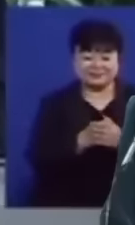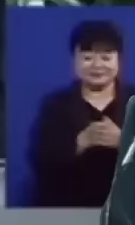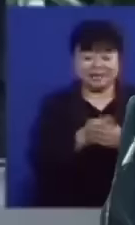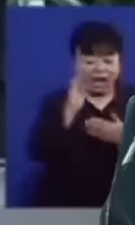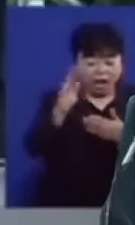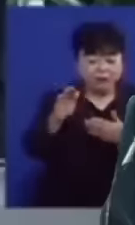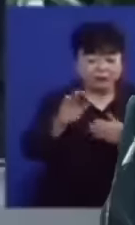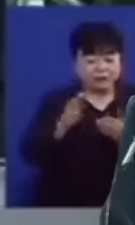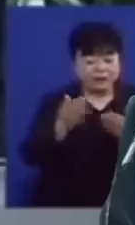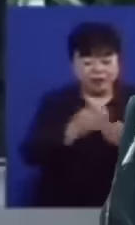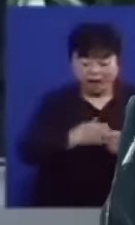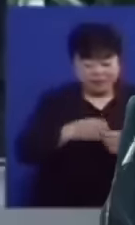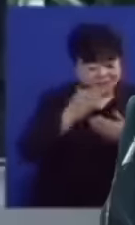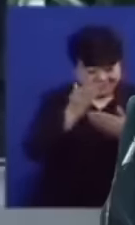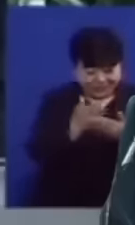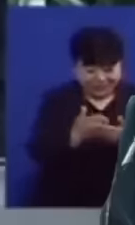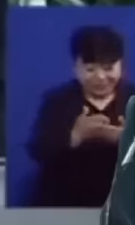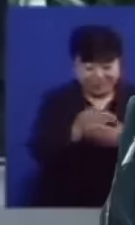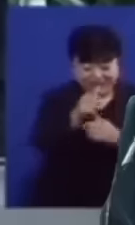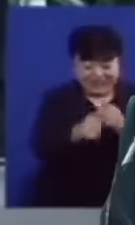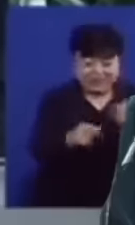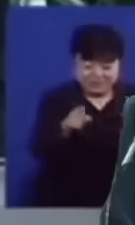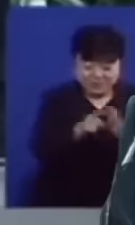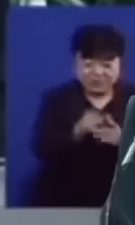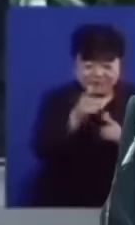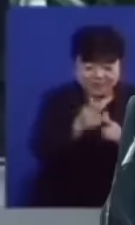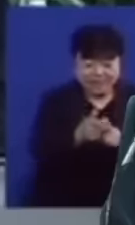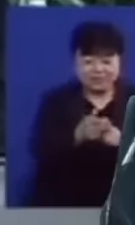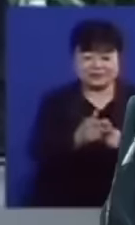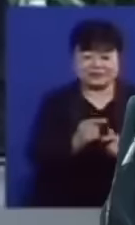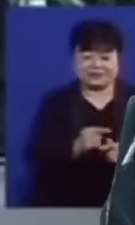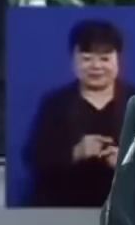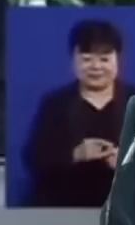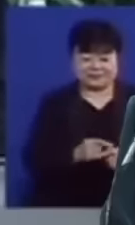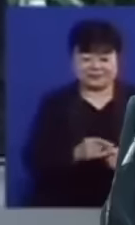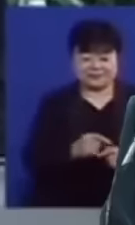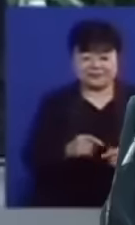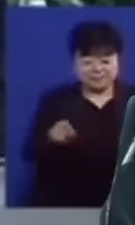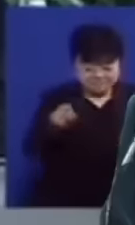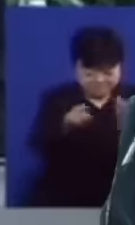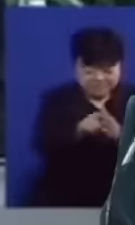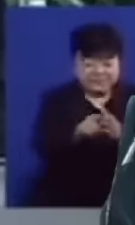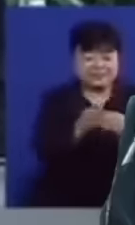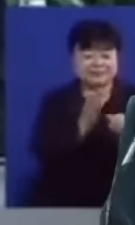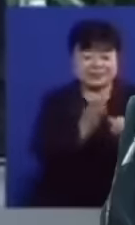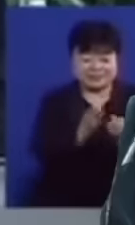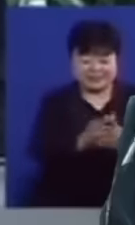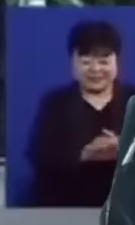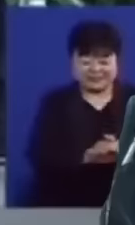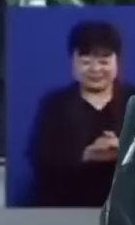장차 어떻게 할 거 근심하지 말고 하나님 믿으니 예수님을 딱 믿고 갑시다.